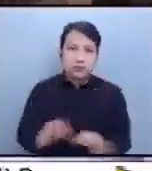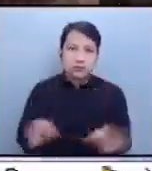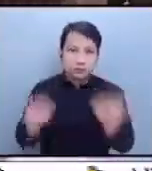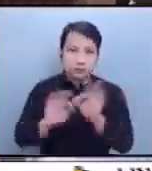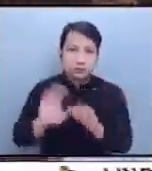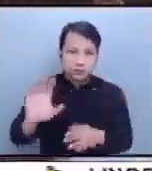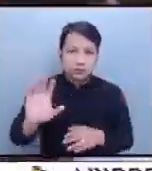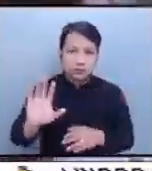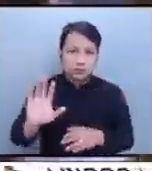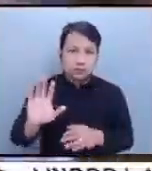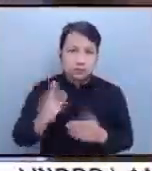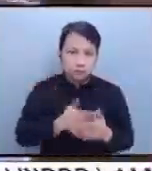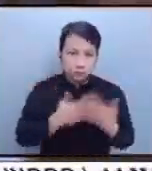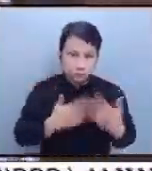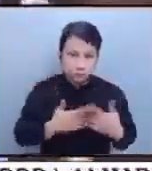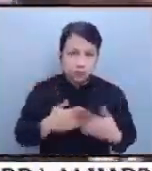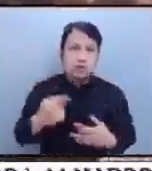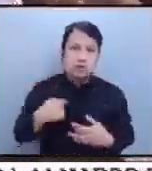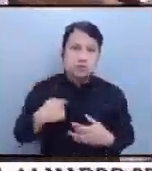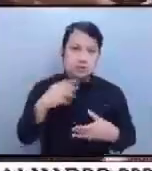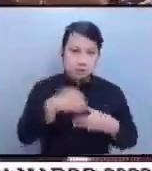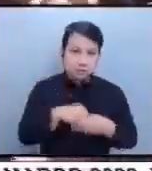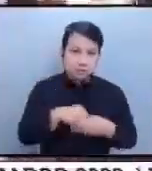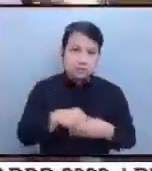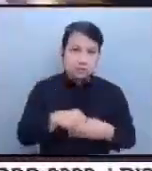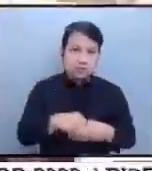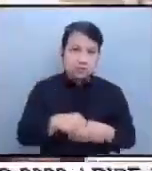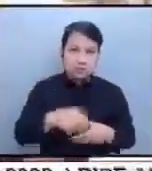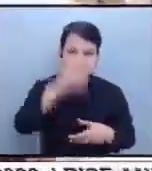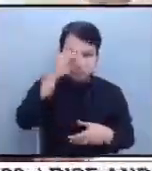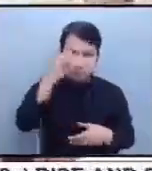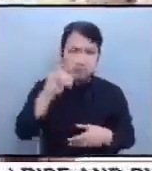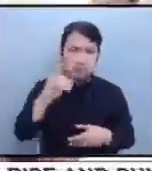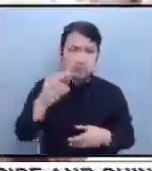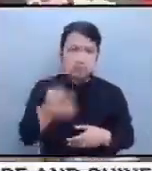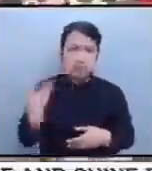Patrick De Jesus para sa Morning Show ng Bayan, Rise and Shine, Pilipinas.